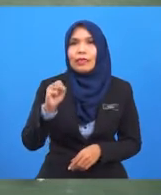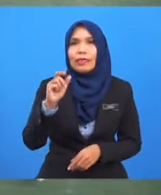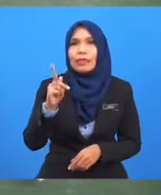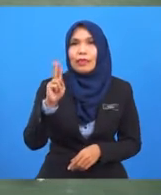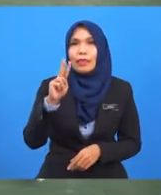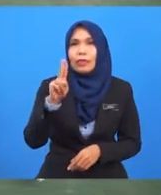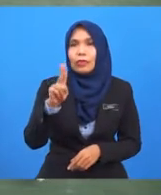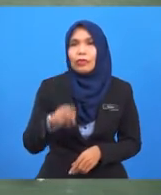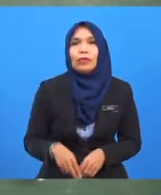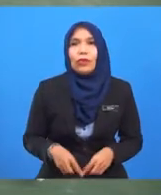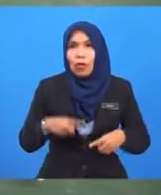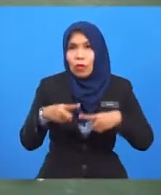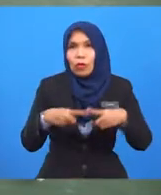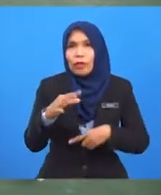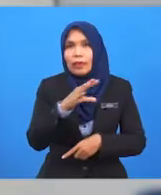roda dan gandar.